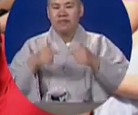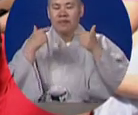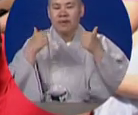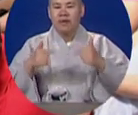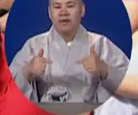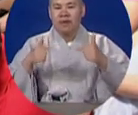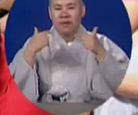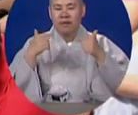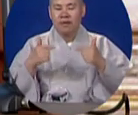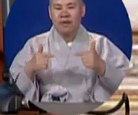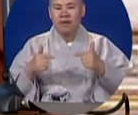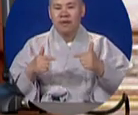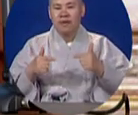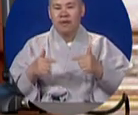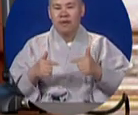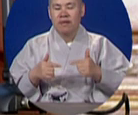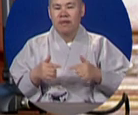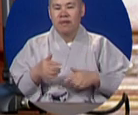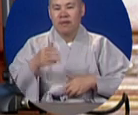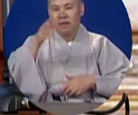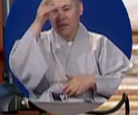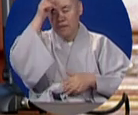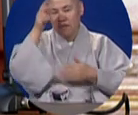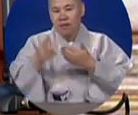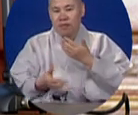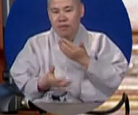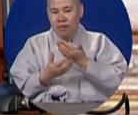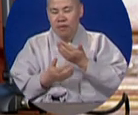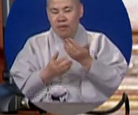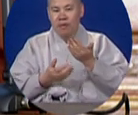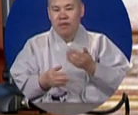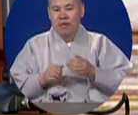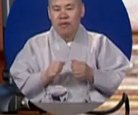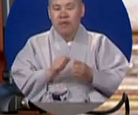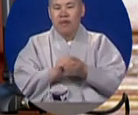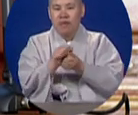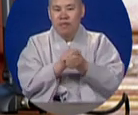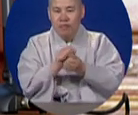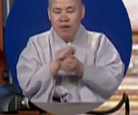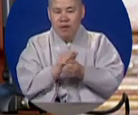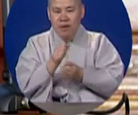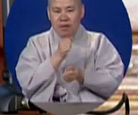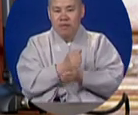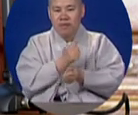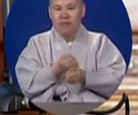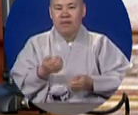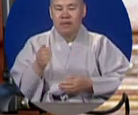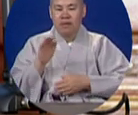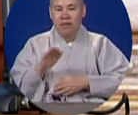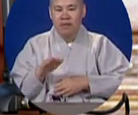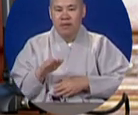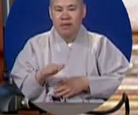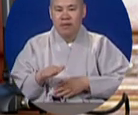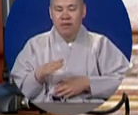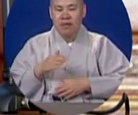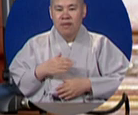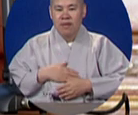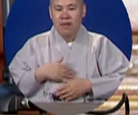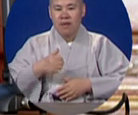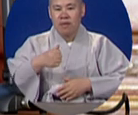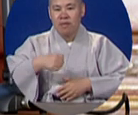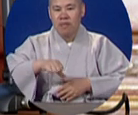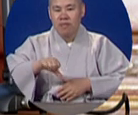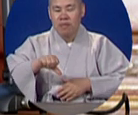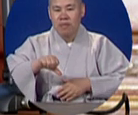라면 끓이고 빨래도 하고 했는데 자기 아들이